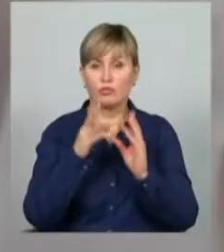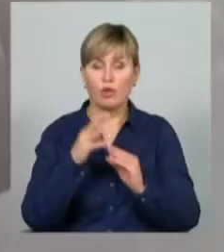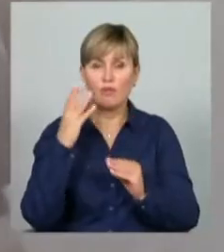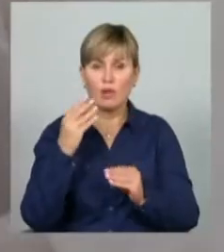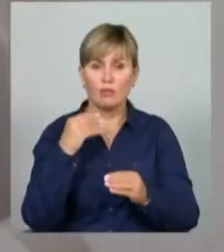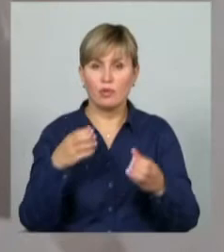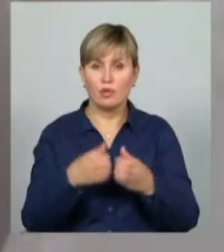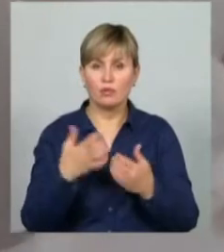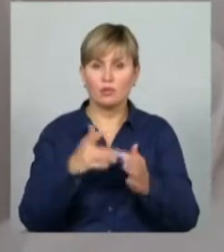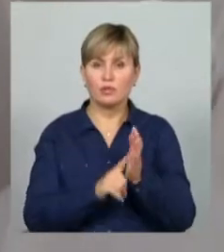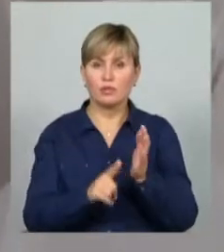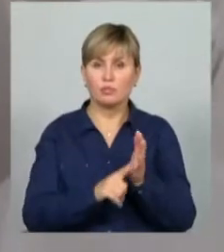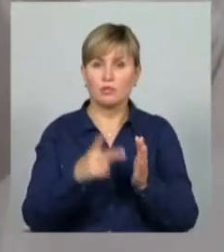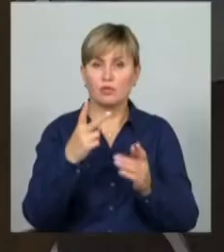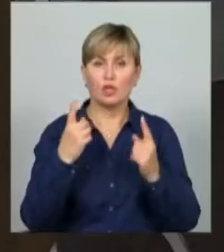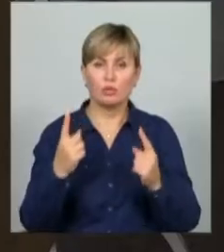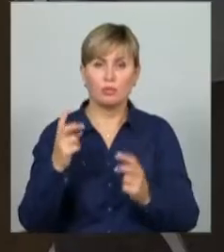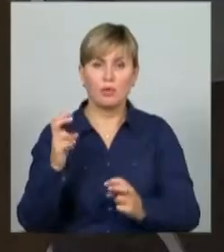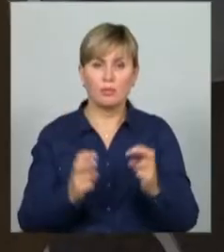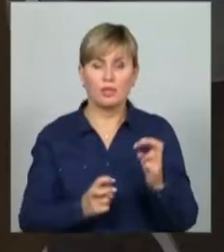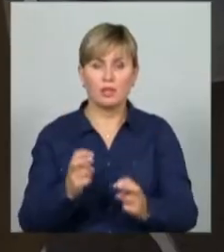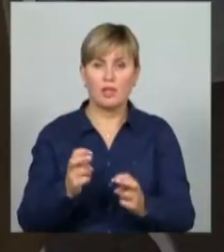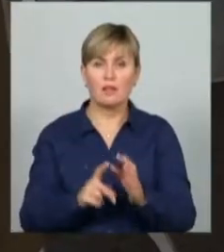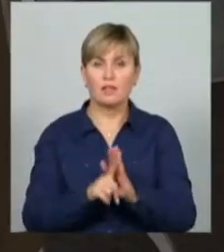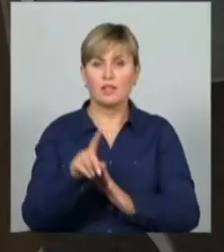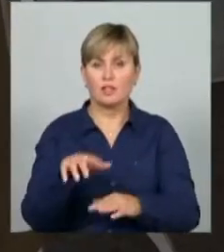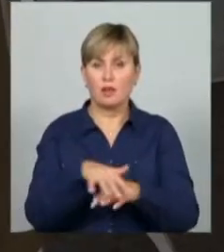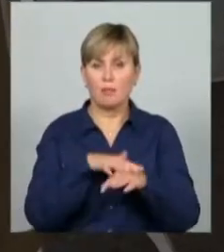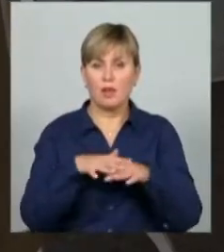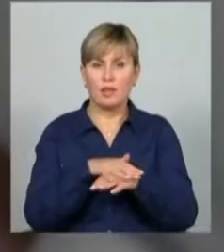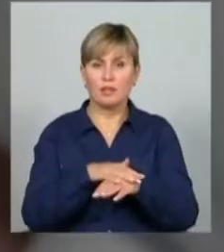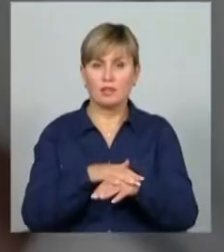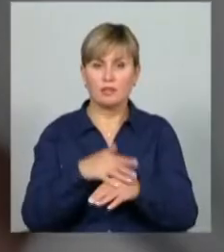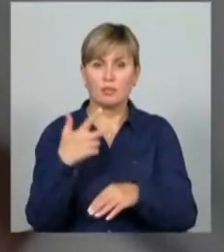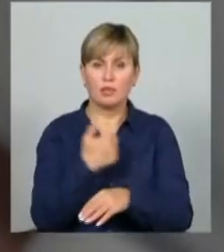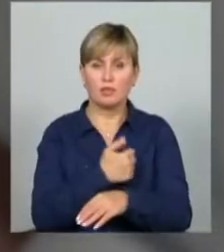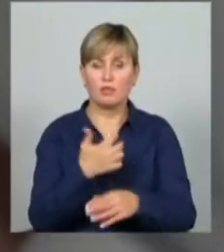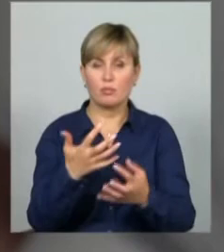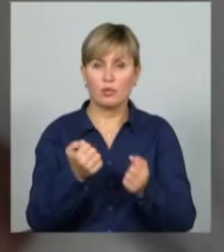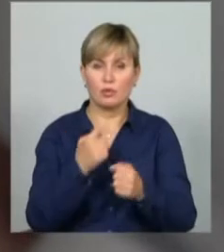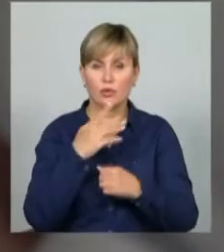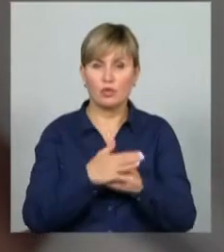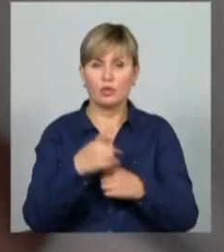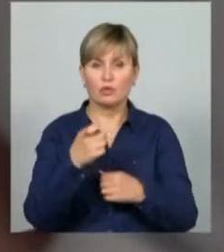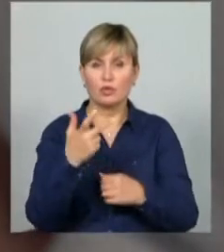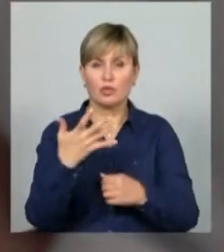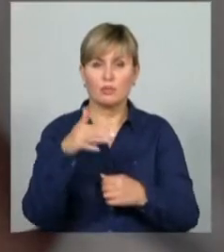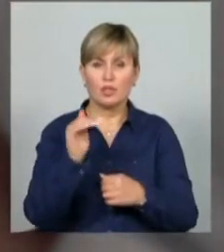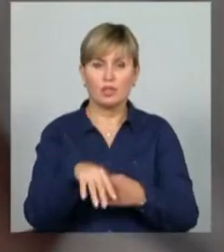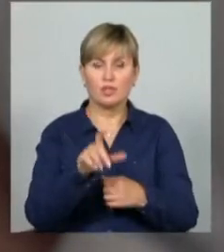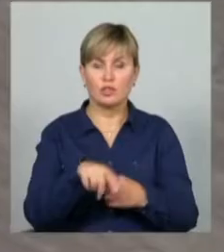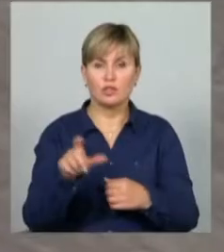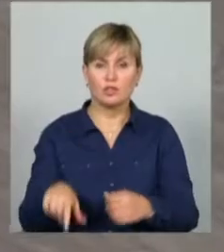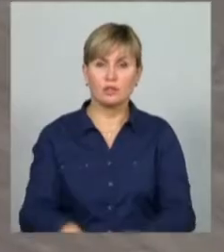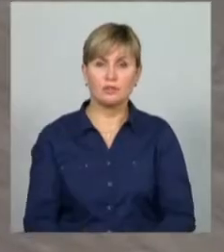провакцинировались коллективы уже 72 крупных предприятий. А с начала массовой иммунизации прививку получили почти 135 тысяч